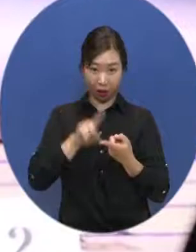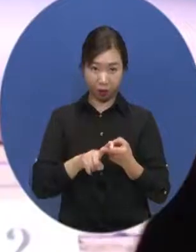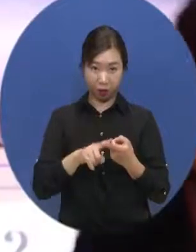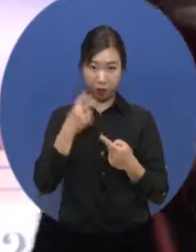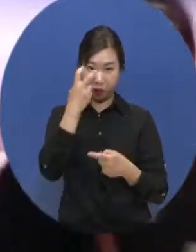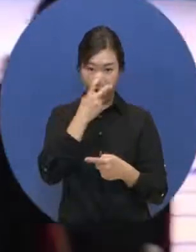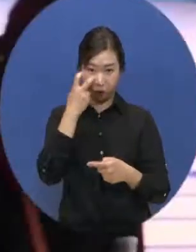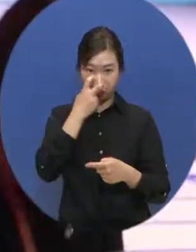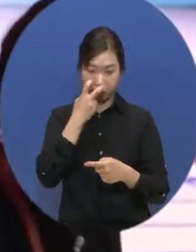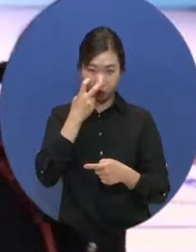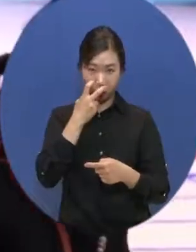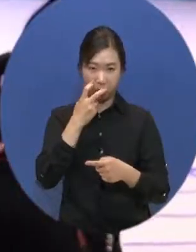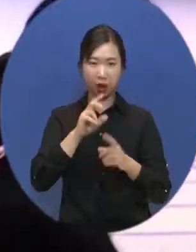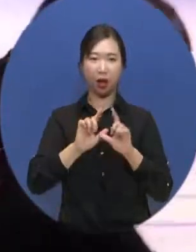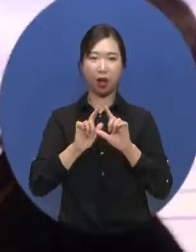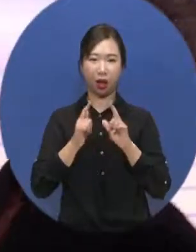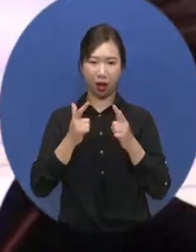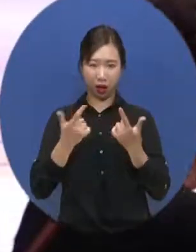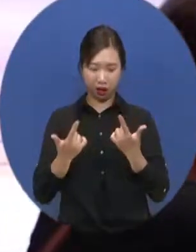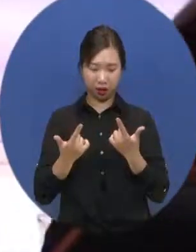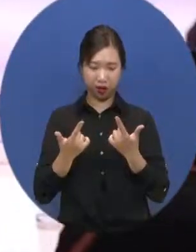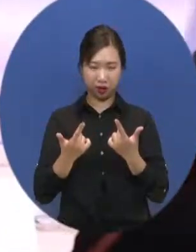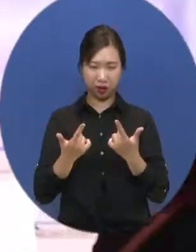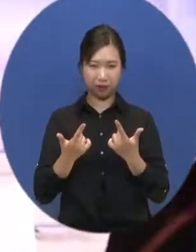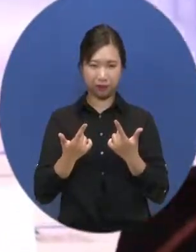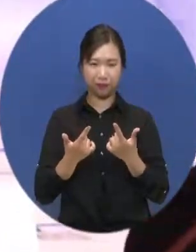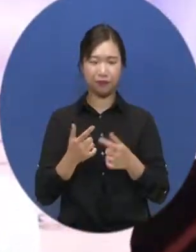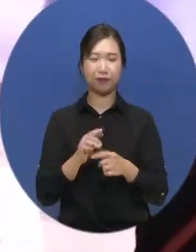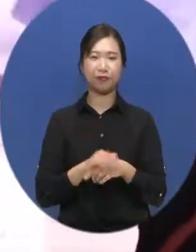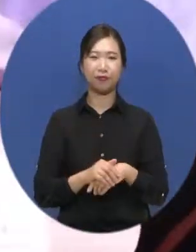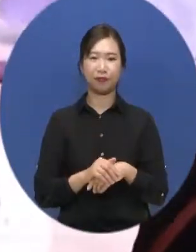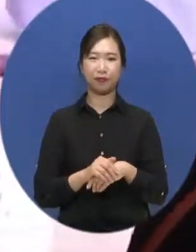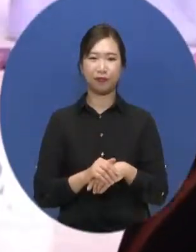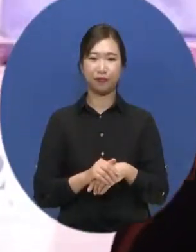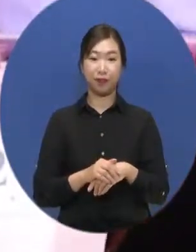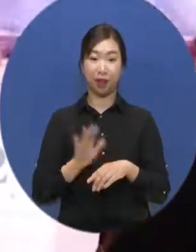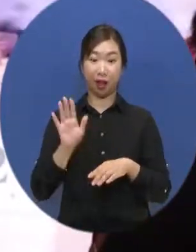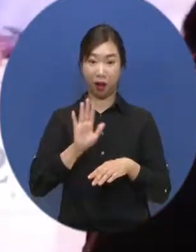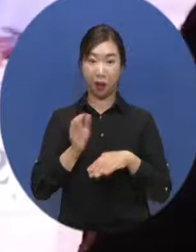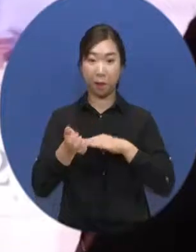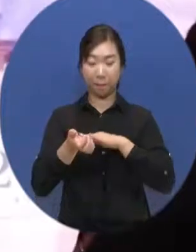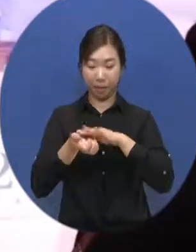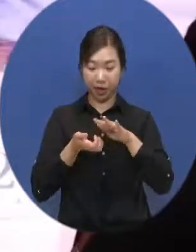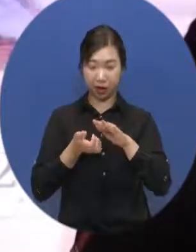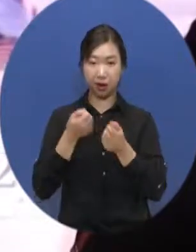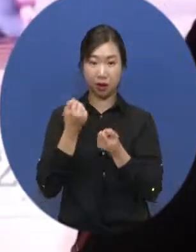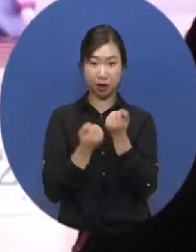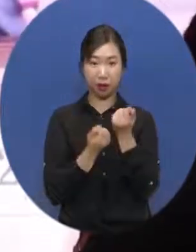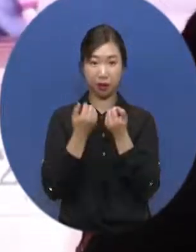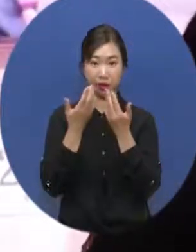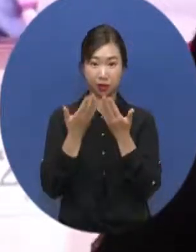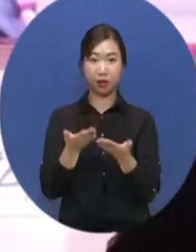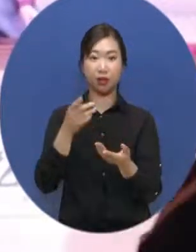생각을 하는데 오늘은 절대 그런 일이 없습니다. 미리 예고해드린 대로